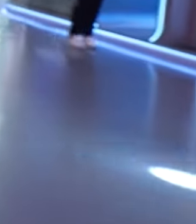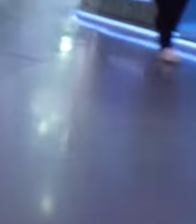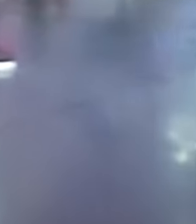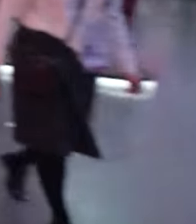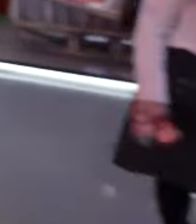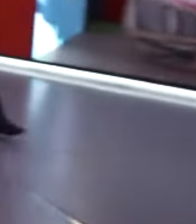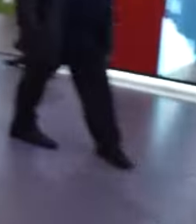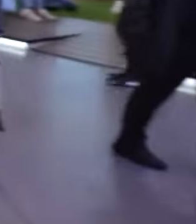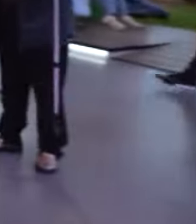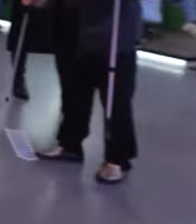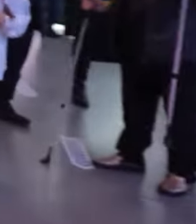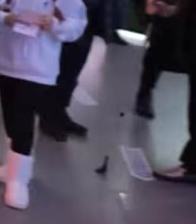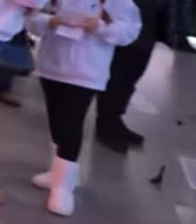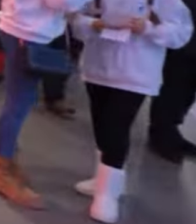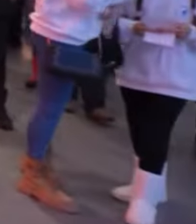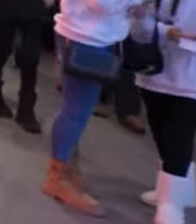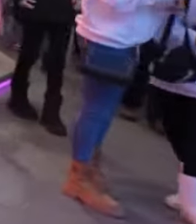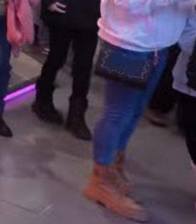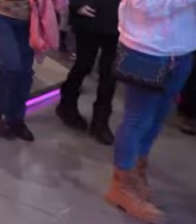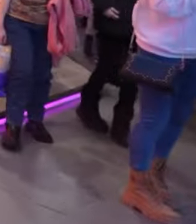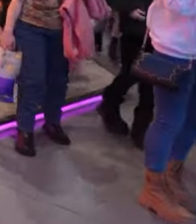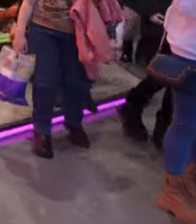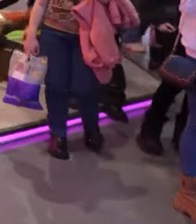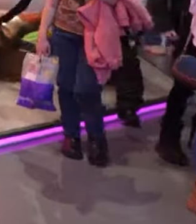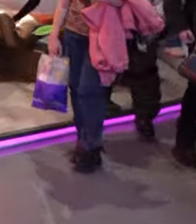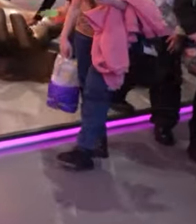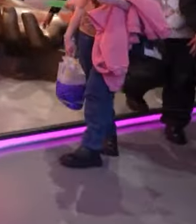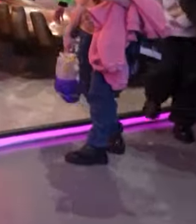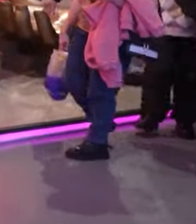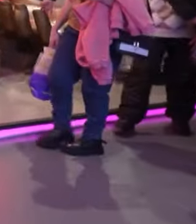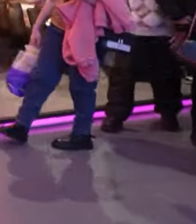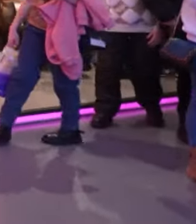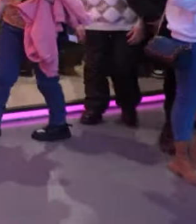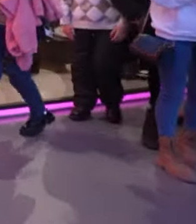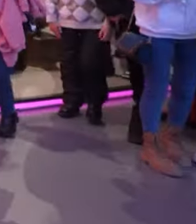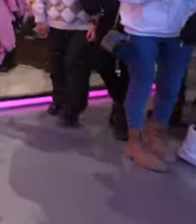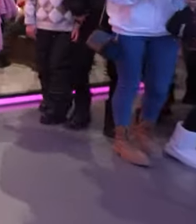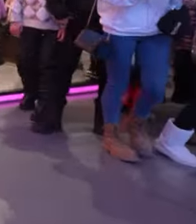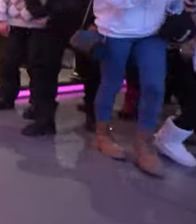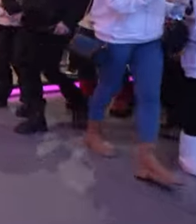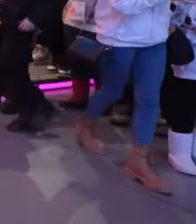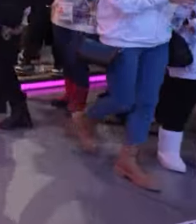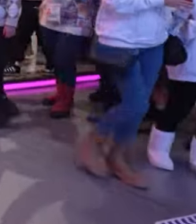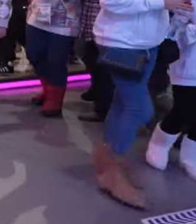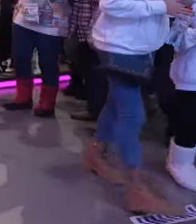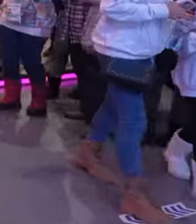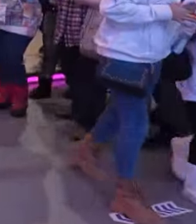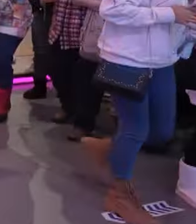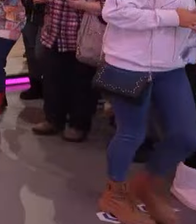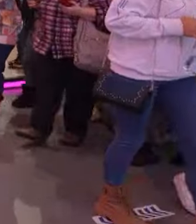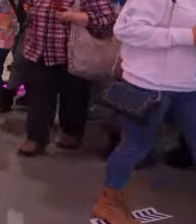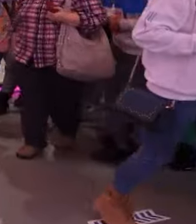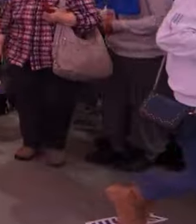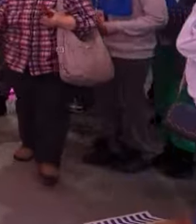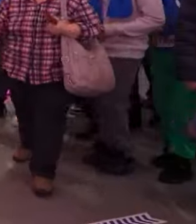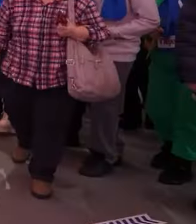Необъятная, уникальная и такая разная. На выставке форуме России представлены 89 регионов нашей единой братской страны, где каждый житель